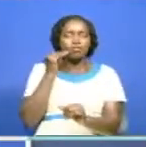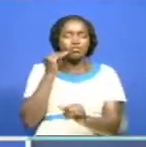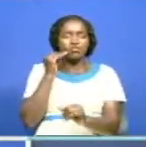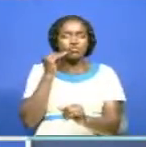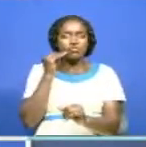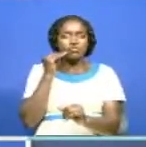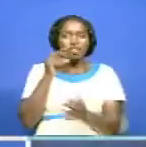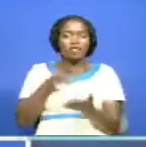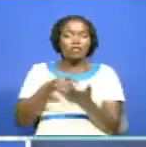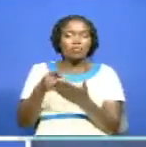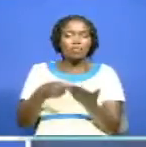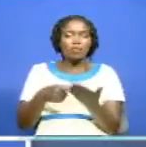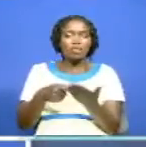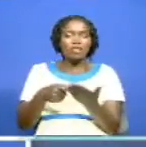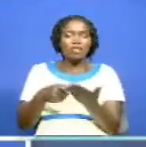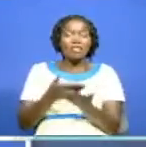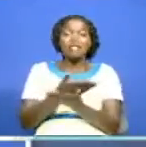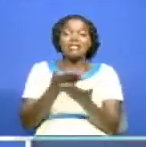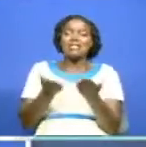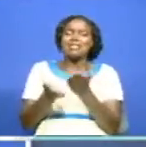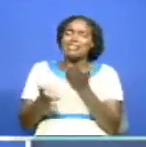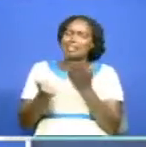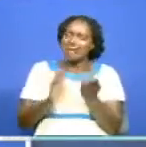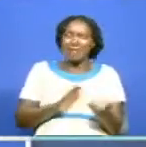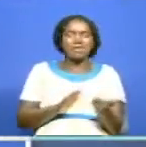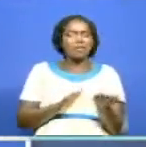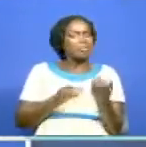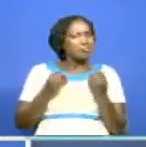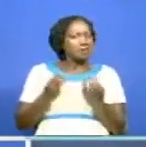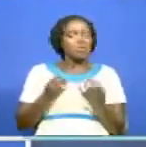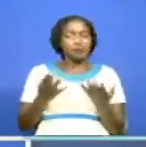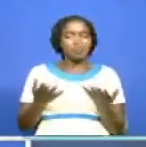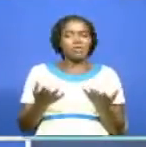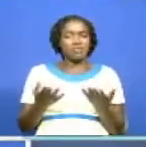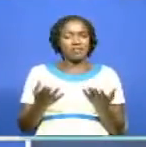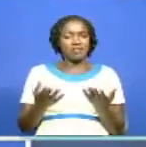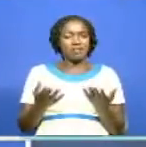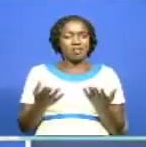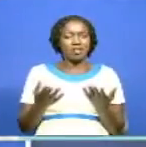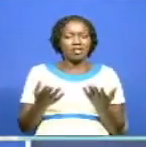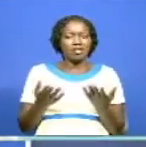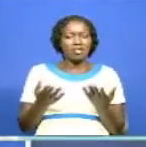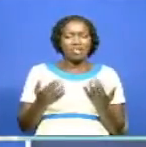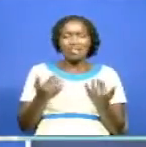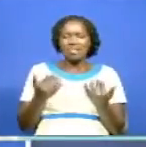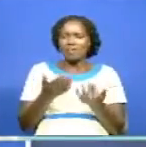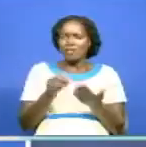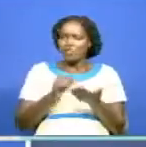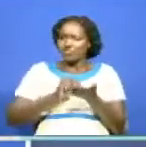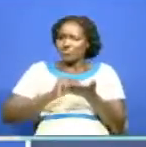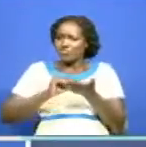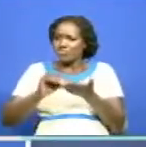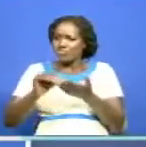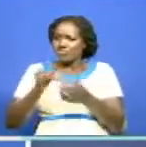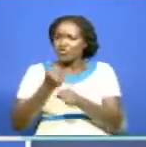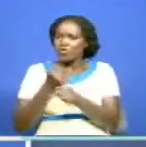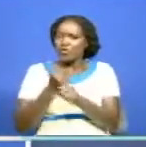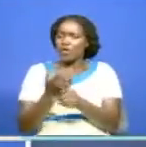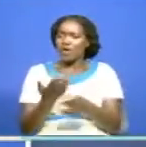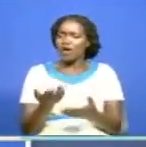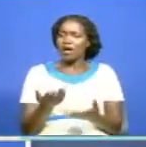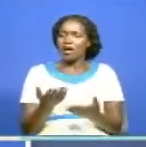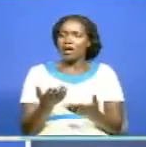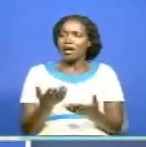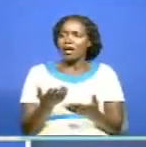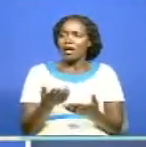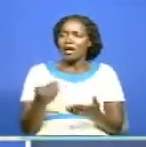kwamba hao watu wameweza kufariki sana wenzetu. Na basi ndio tukakuwa tunaitisha hao watu waondolewe kazini kwa sababu kuna watu wengi